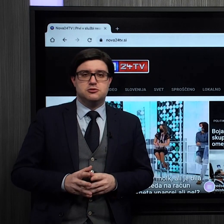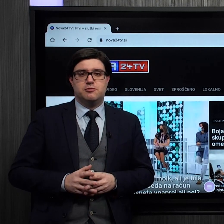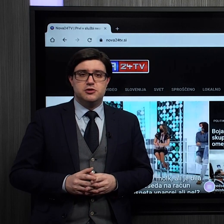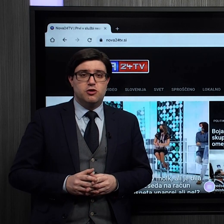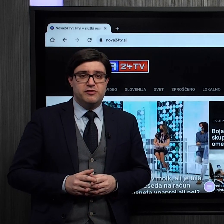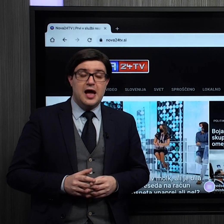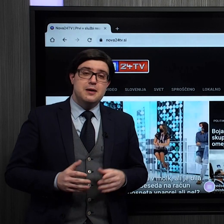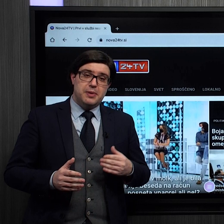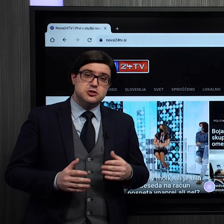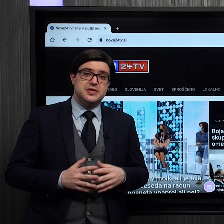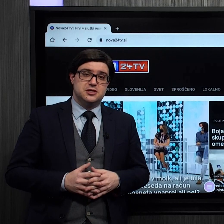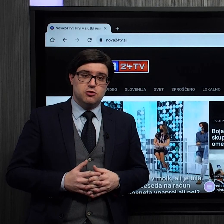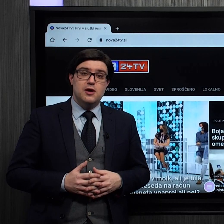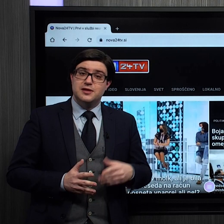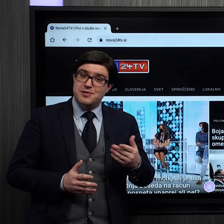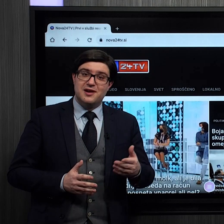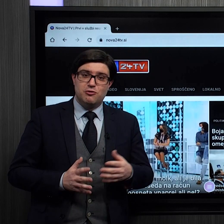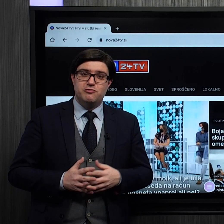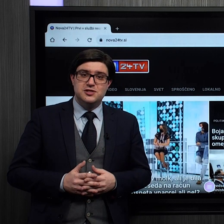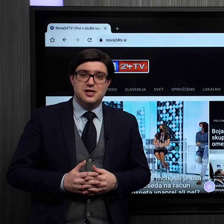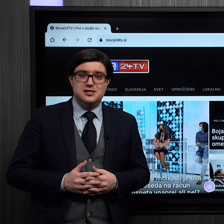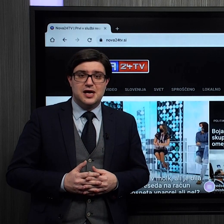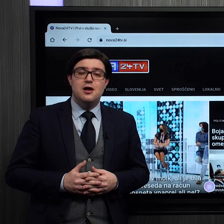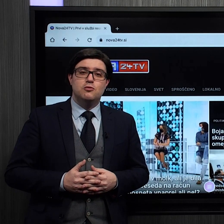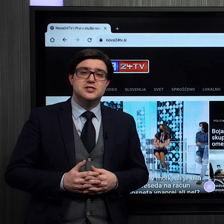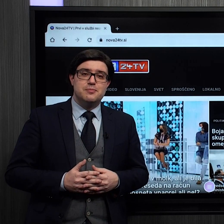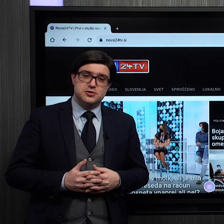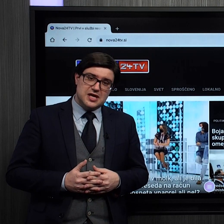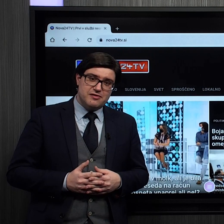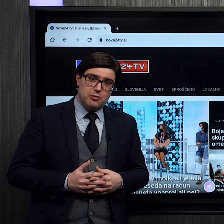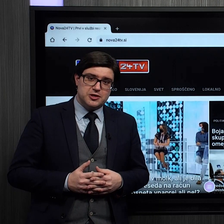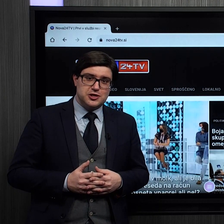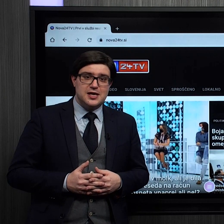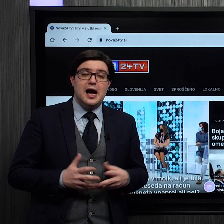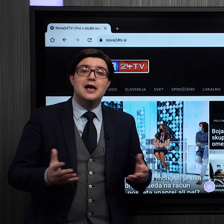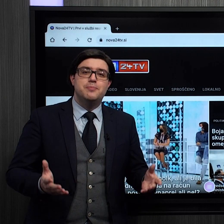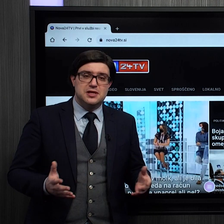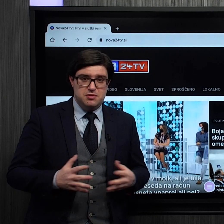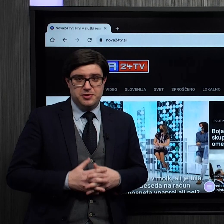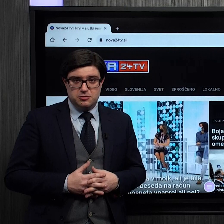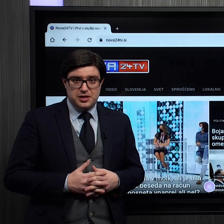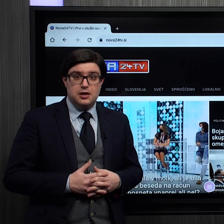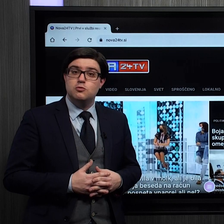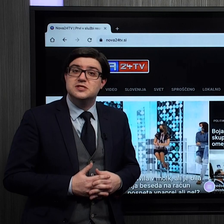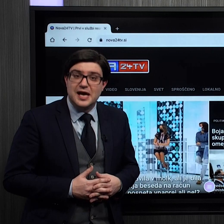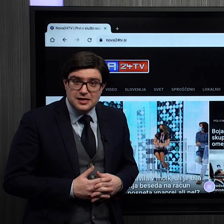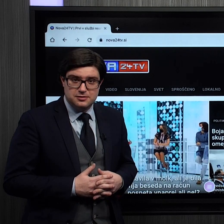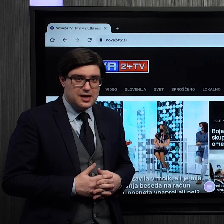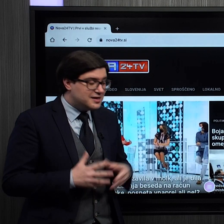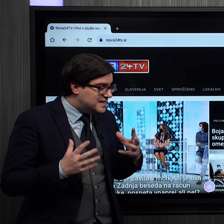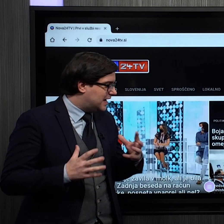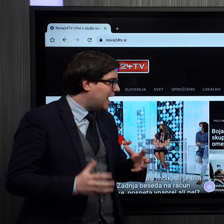ovirati njeno svobodo govora, pač pa zato, da bi lahko voditeljica vsaj postavila vprašanje ali pa da bi pridobili